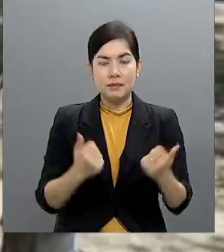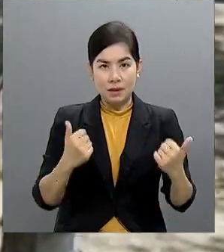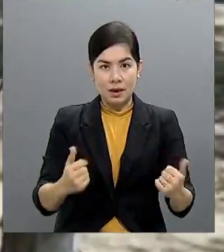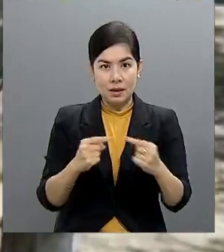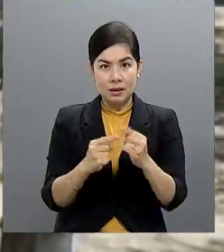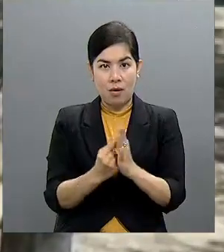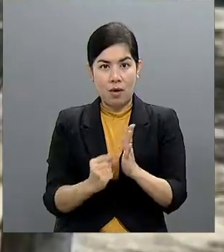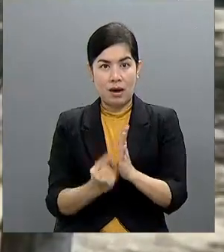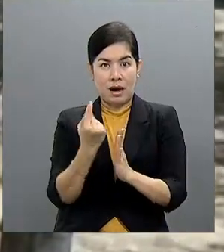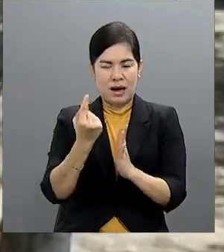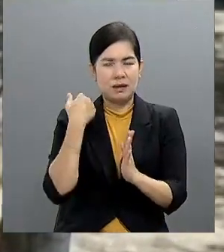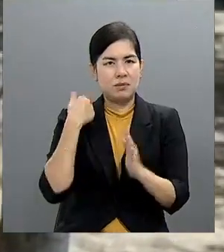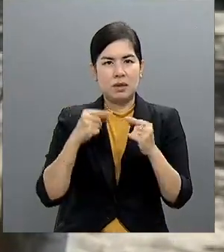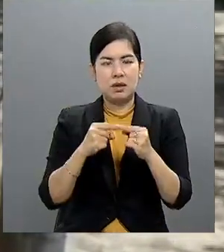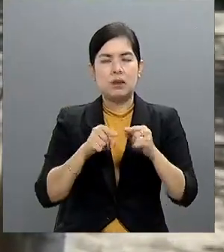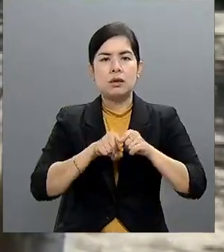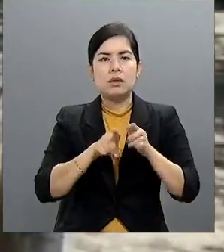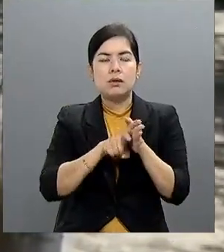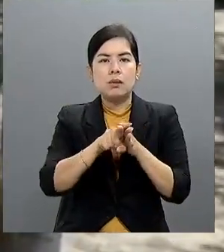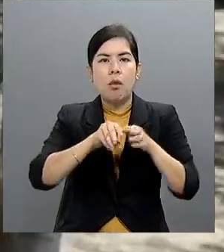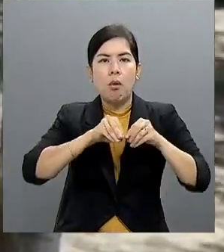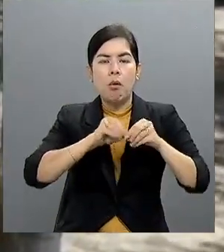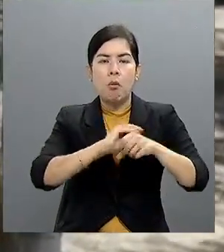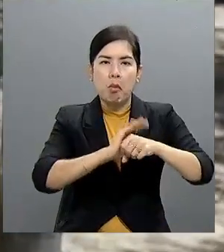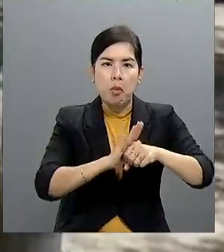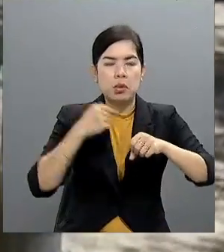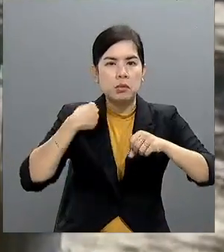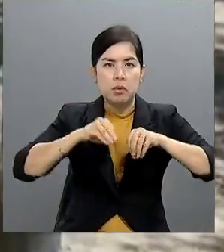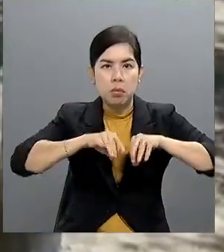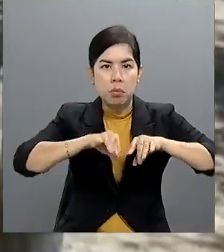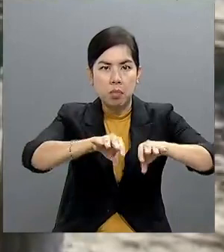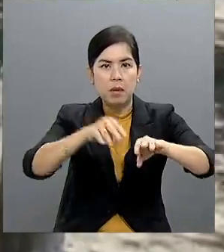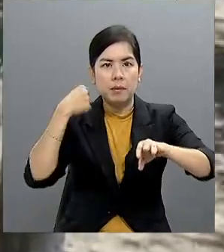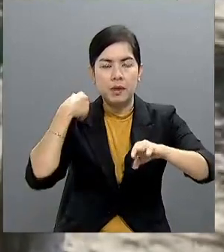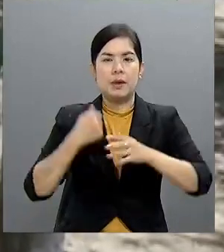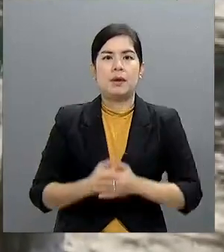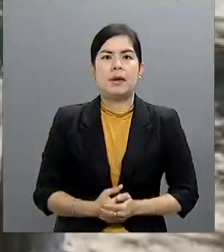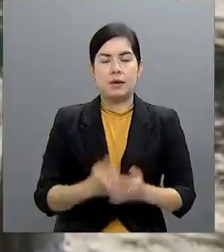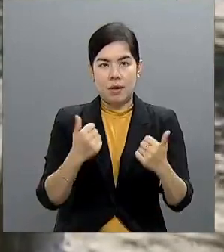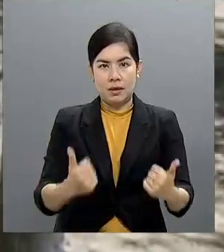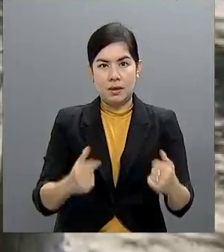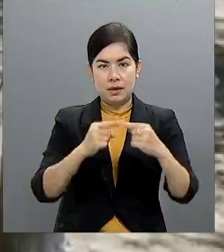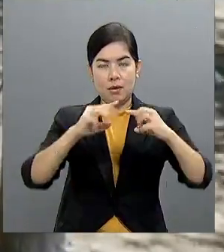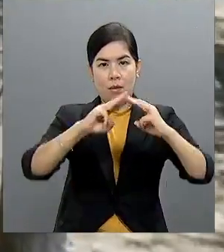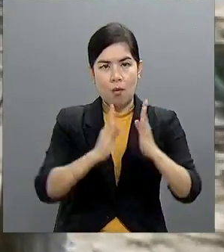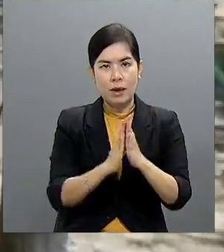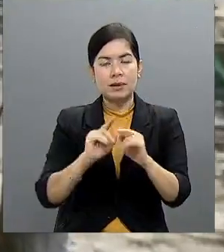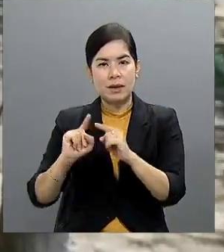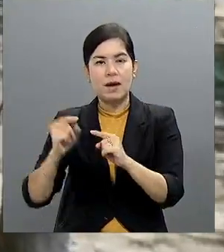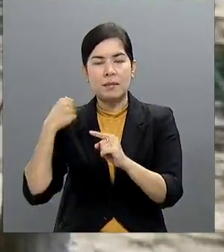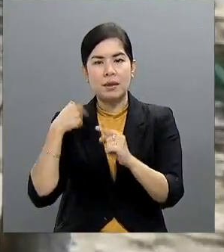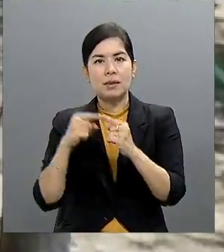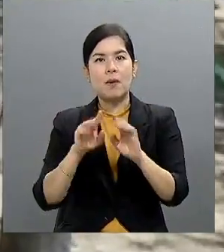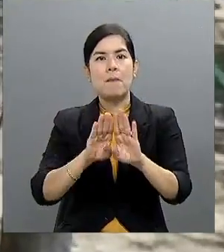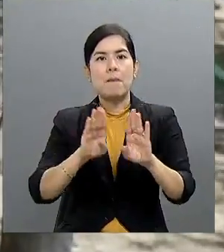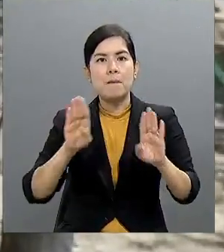ยทางสำนักพุทธได้ประกาศให้สามารถเข้าร่วมกิจกรรมทำบุญกับทางวัดได้เนี่ยวันนี้เรา